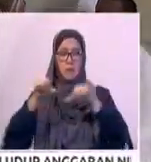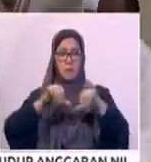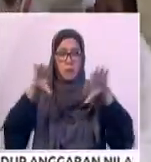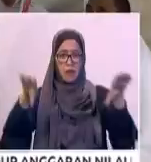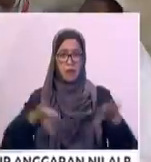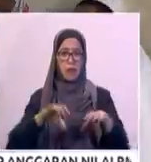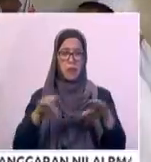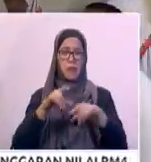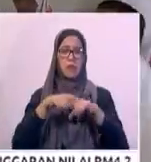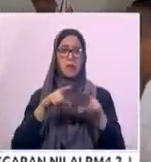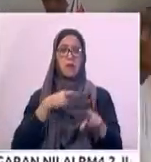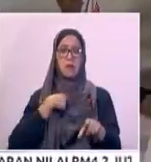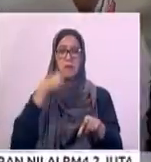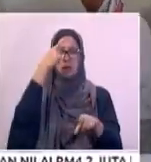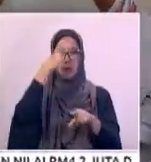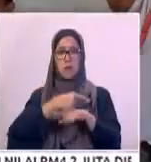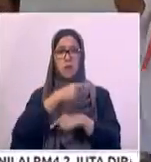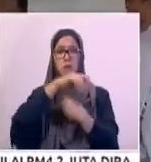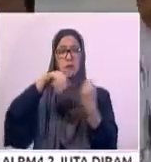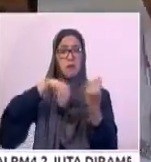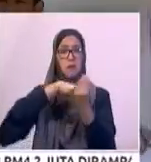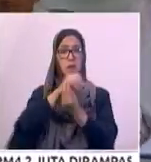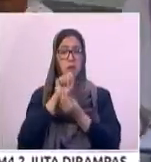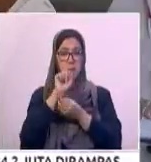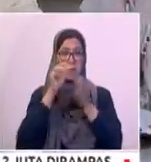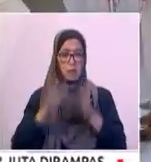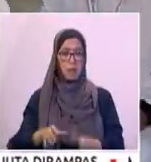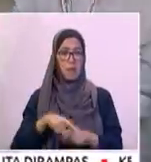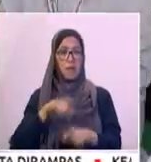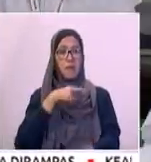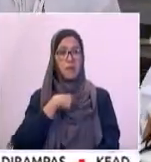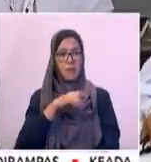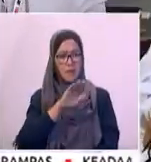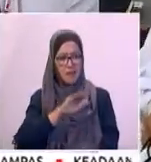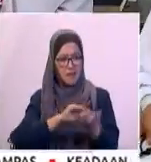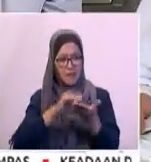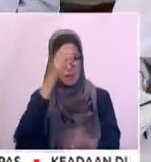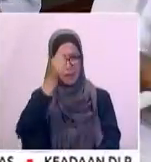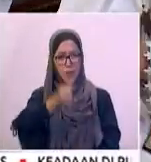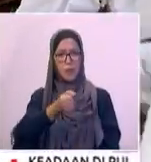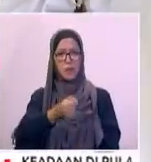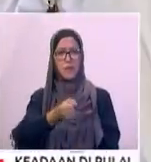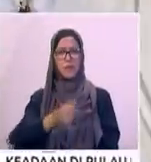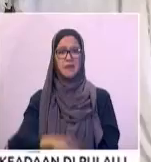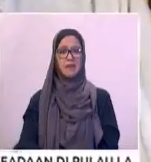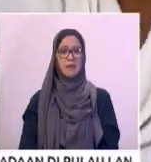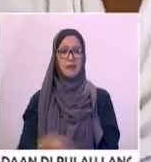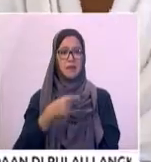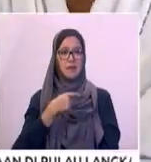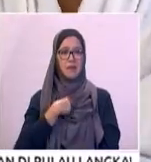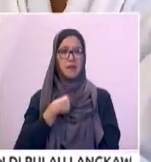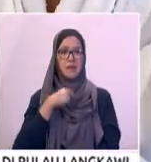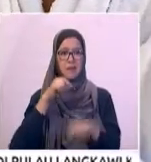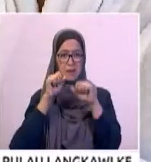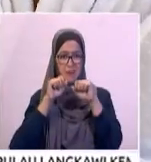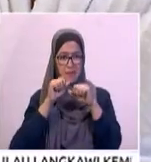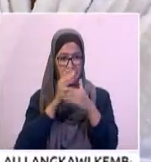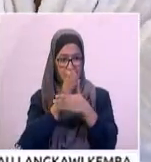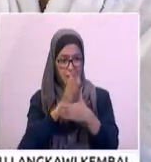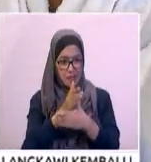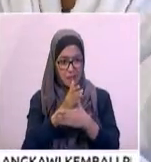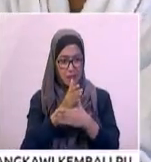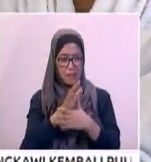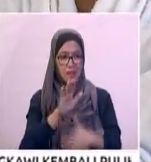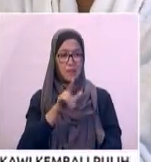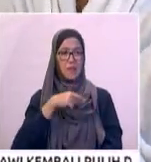Haji. Allahu Akbar. Saya mengganggu ke? Allahu Akbar. Boleh tak bersama sekejap? Ada